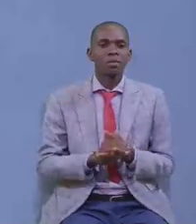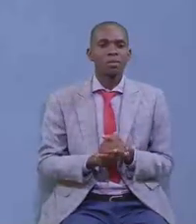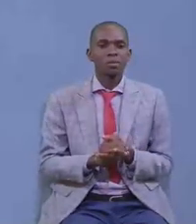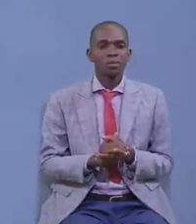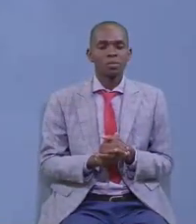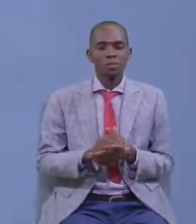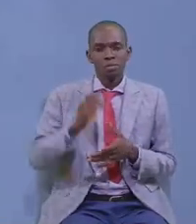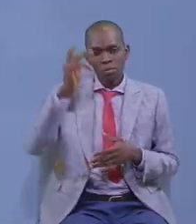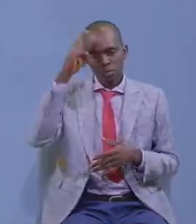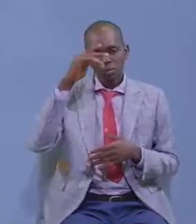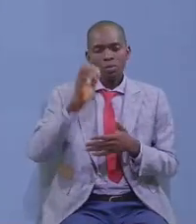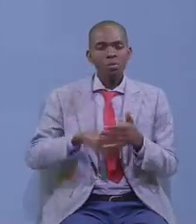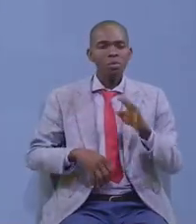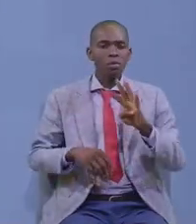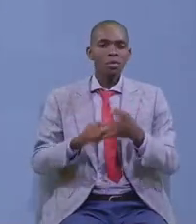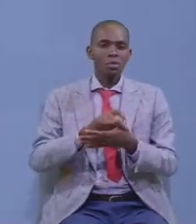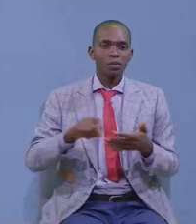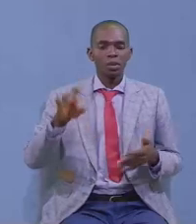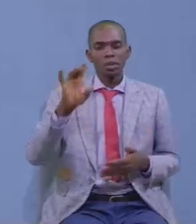Proverbe 4, 18.